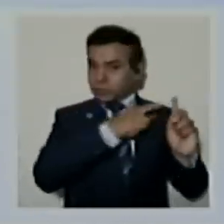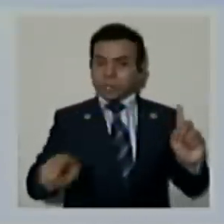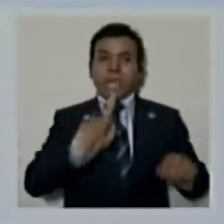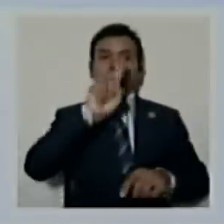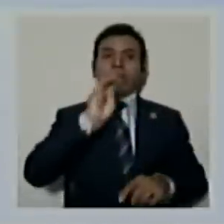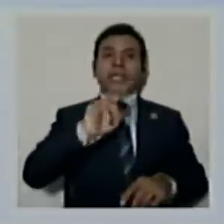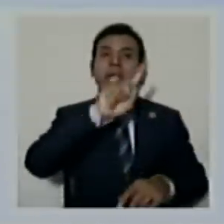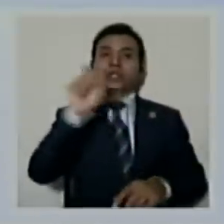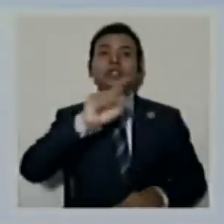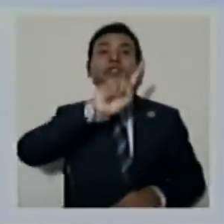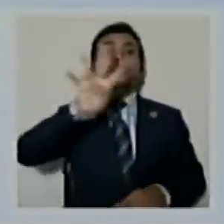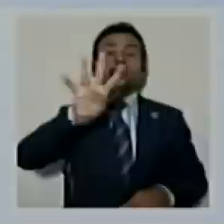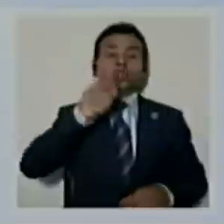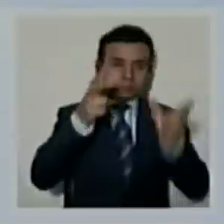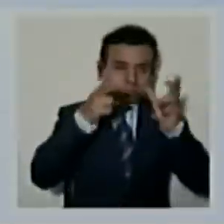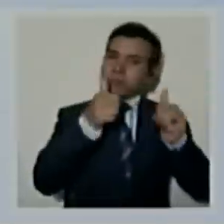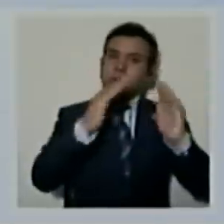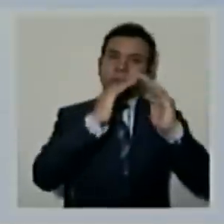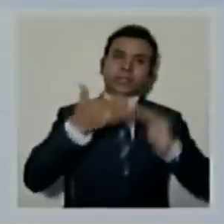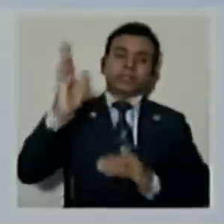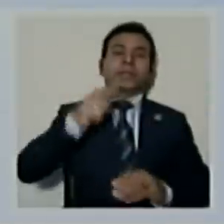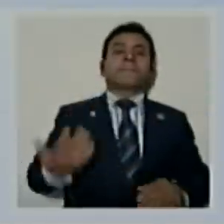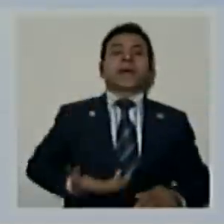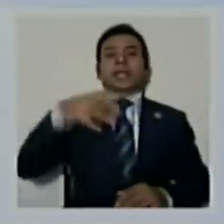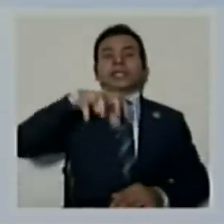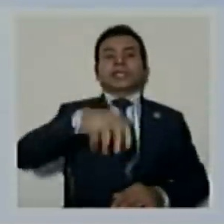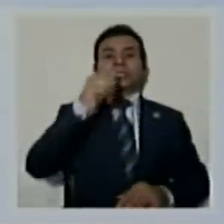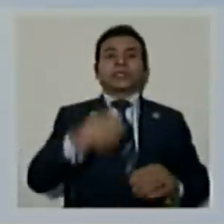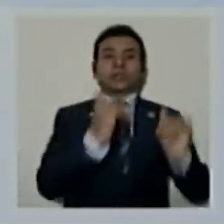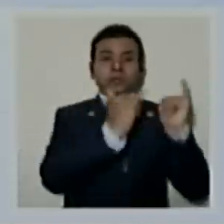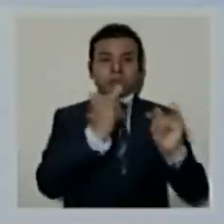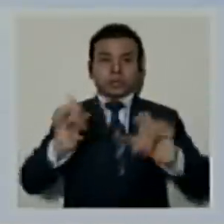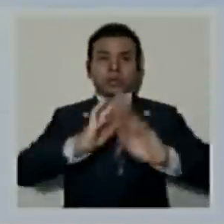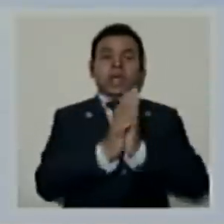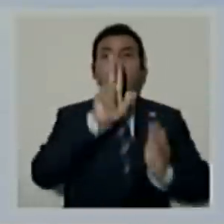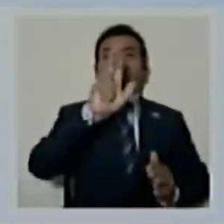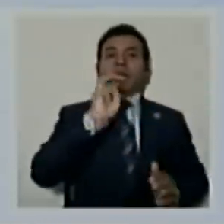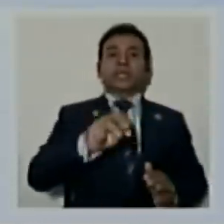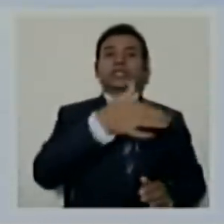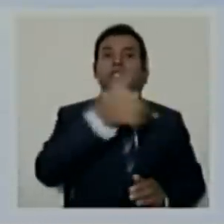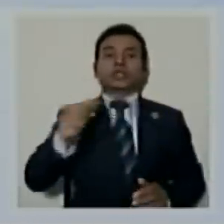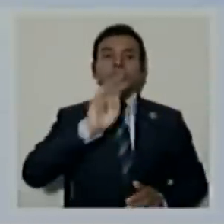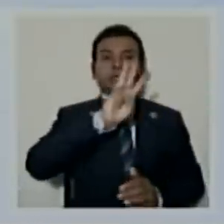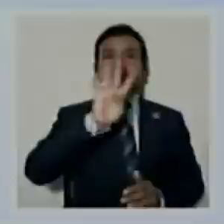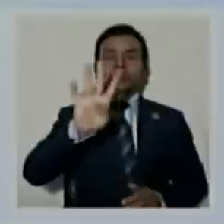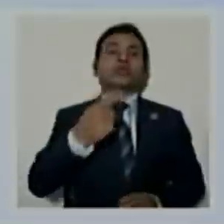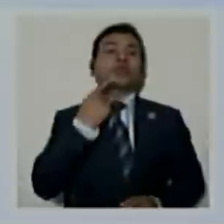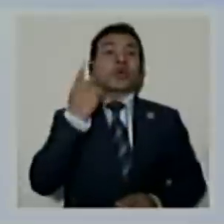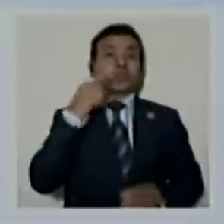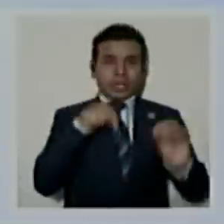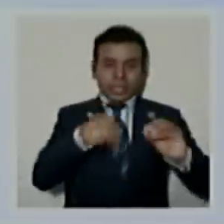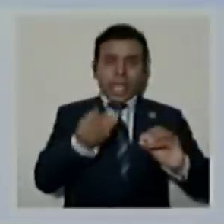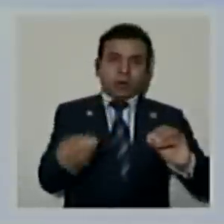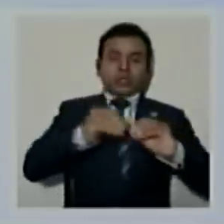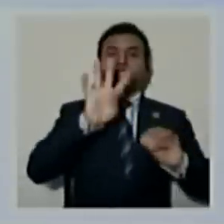আইসোলেশনে 2115 জন এবং এ পর্যন্ত ছাড় পেয়েছেন 1114 জন। আমাদের আইসোলেশন বেড শয্যা সংখ্যা